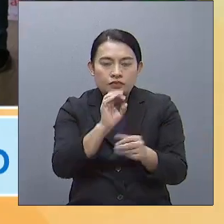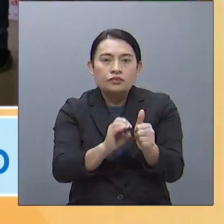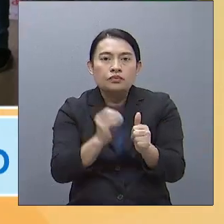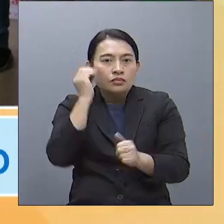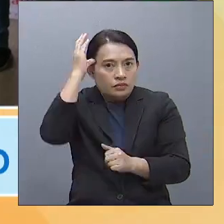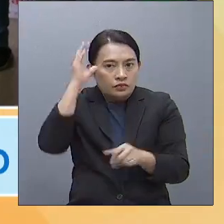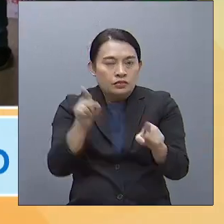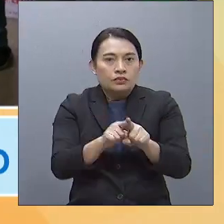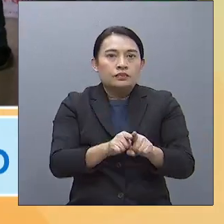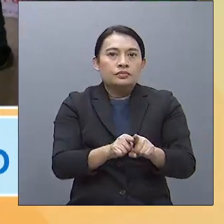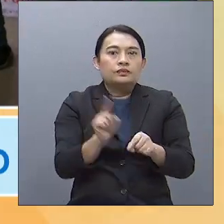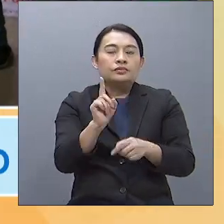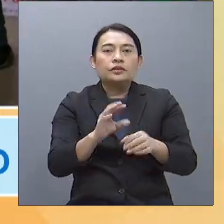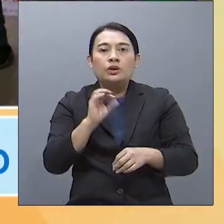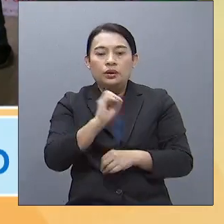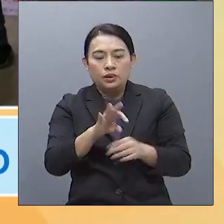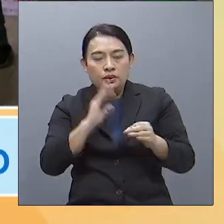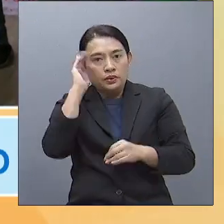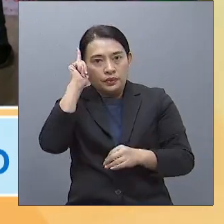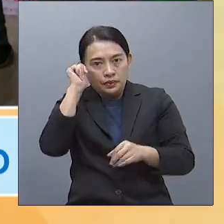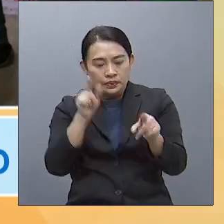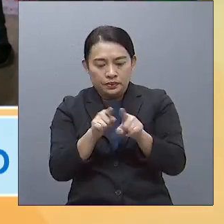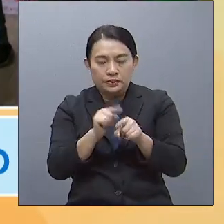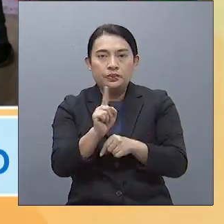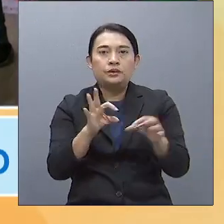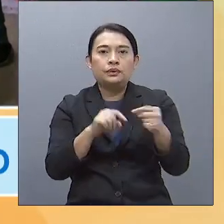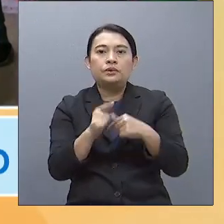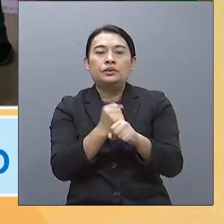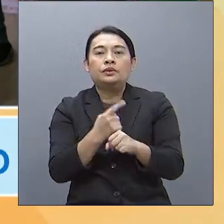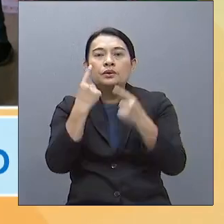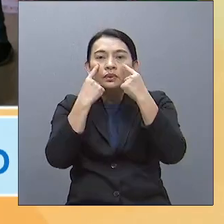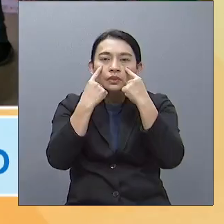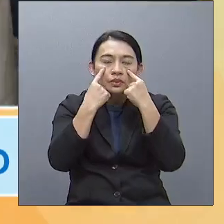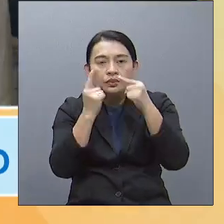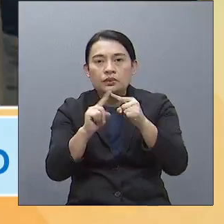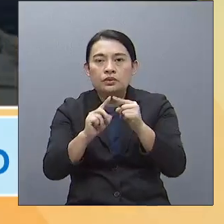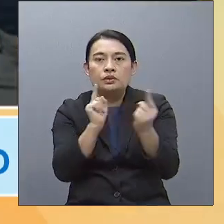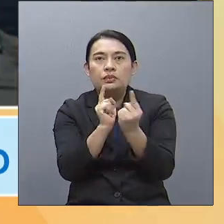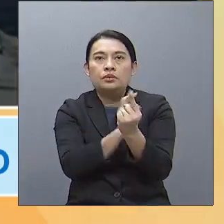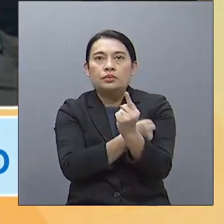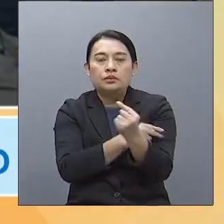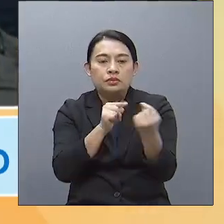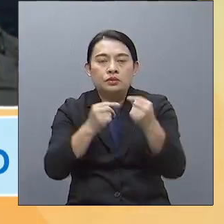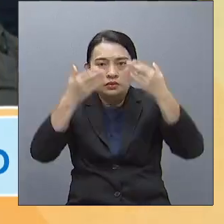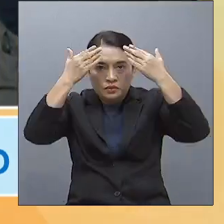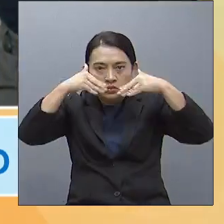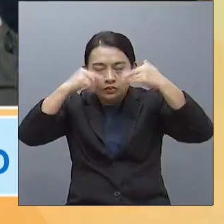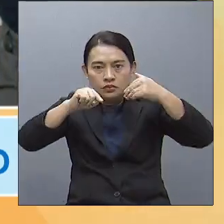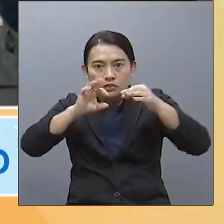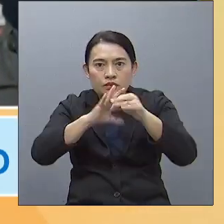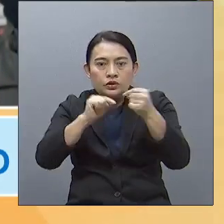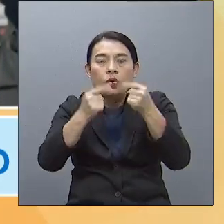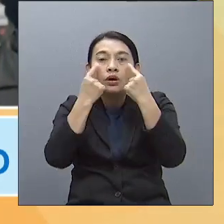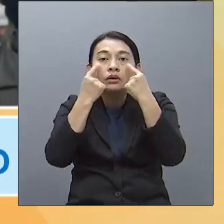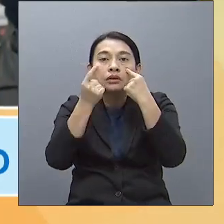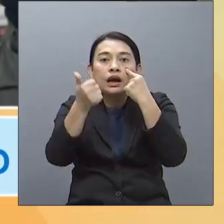วก็ต้องบอกคุณผู้ชมคุณพ่อคุณแม่ที่อยู่ที่บ้านว่าจริงๆถ้าจะเป็นโรคต้อหินหาคุณหมอเฉพาะทางจากสุแพทย ์ โรงพยาบาลดีกว่าการ